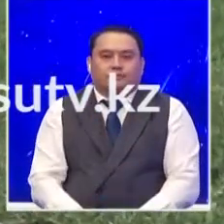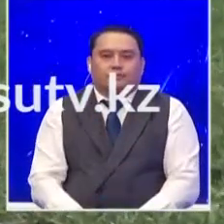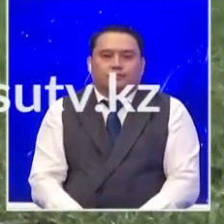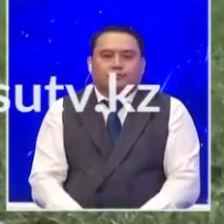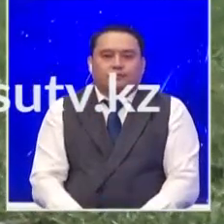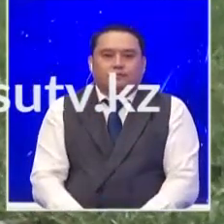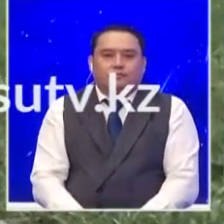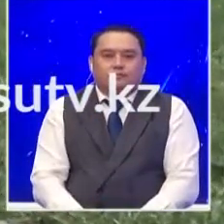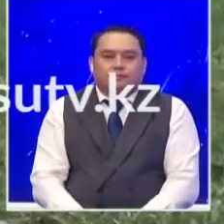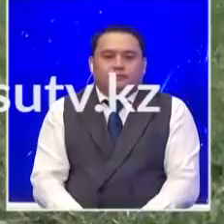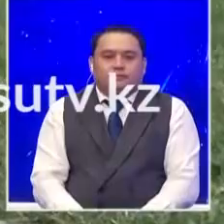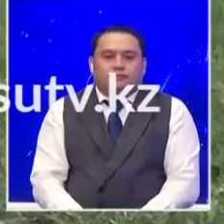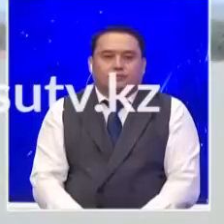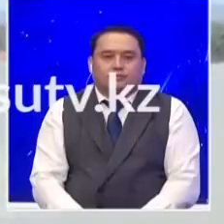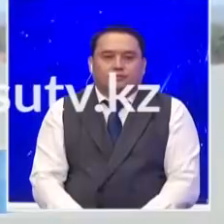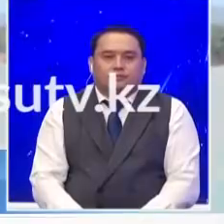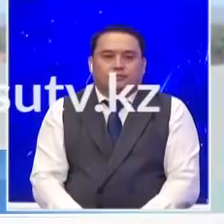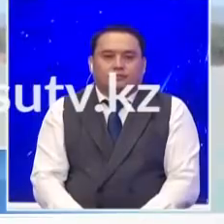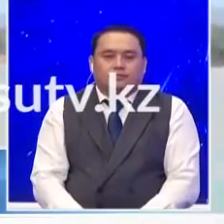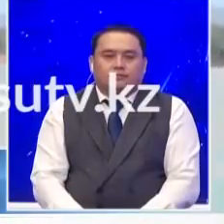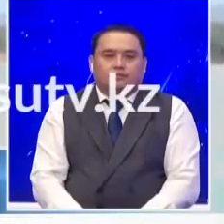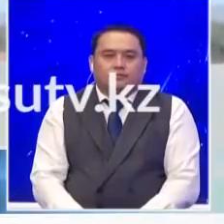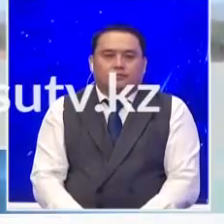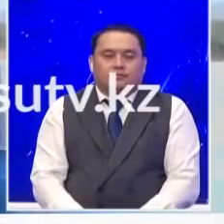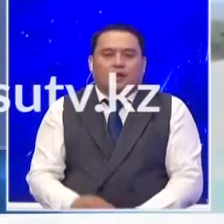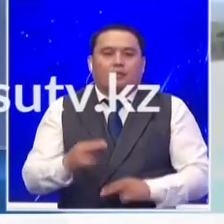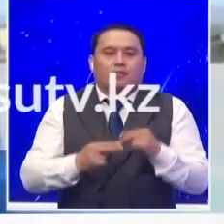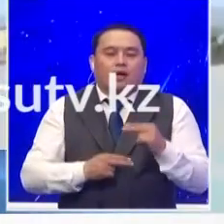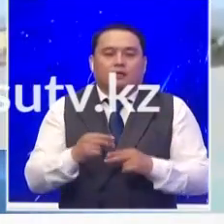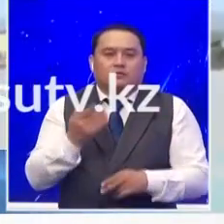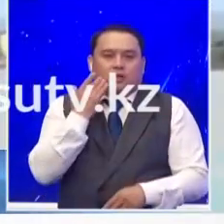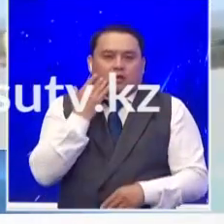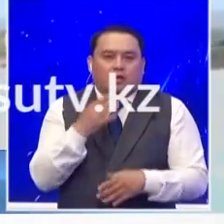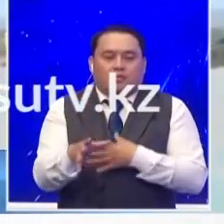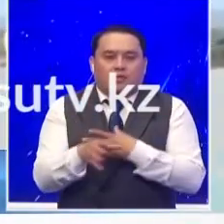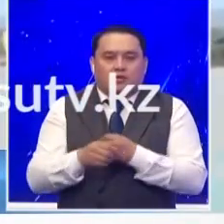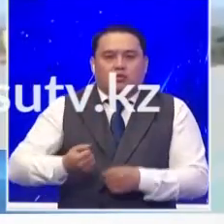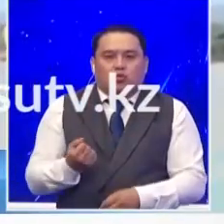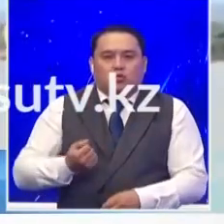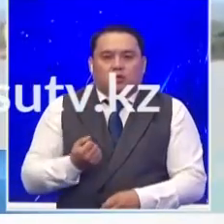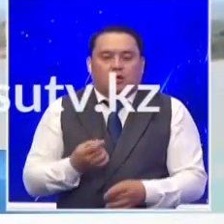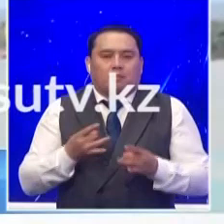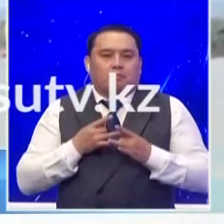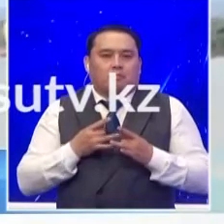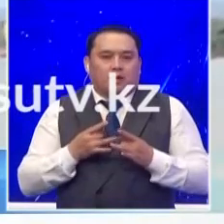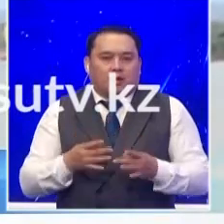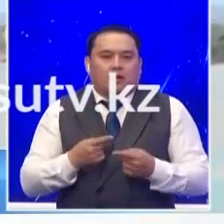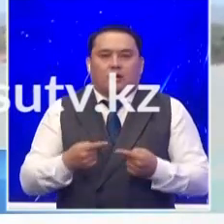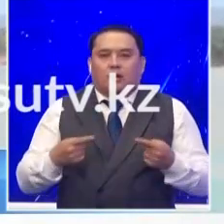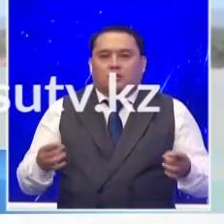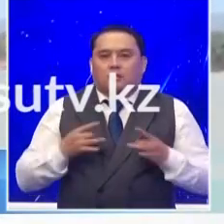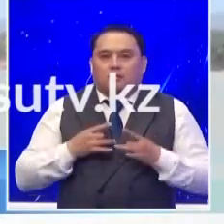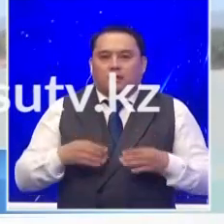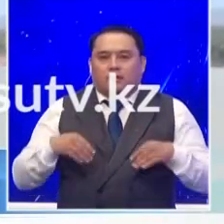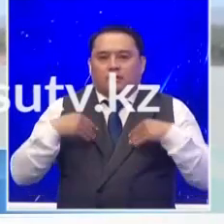танцуют, катаются. После строительства парка мы здесь всегда гуляем вместе с друзьями, отмечаем здесь всякие праздники,